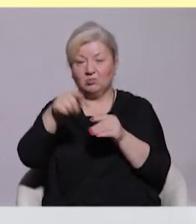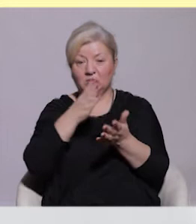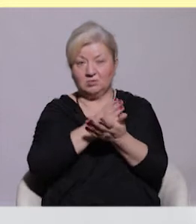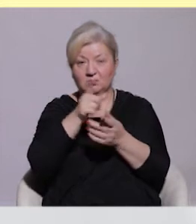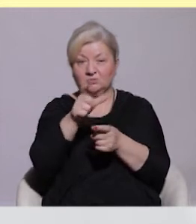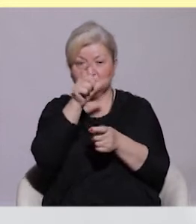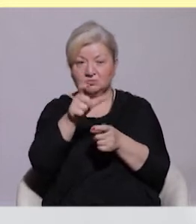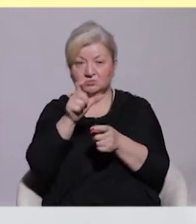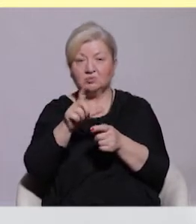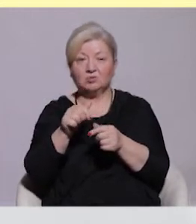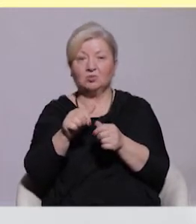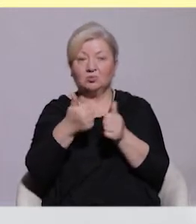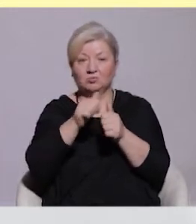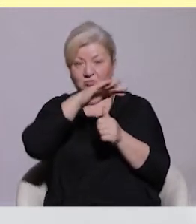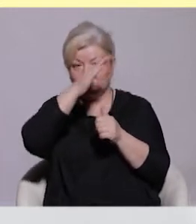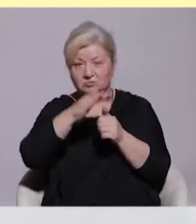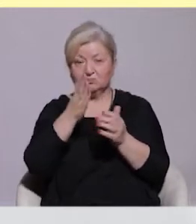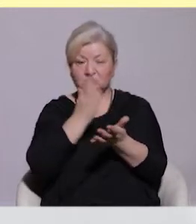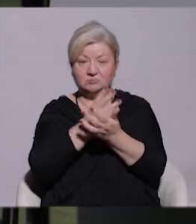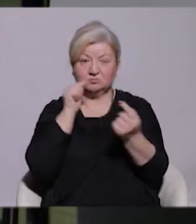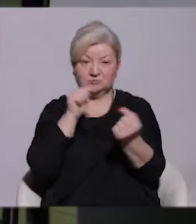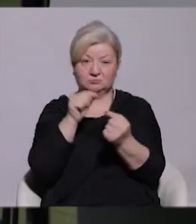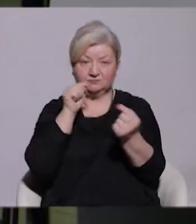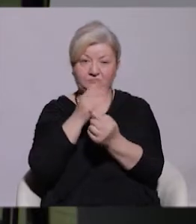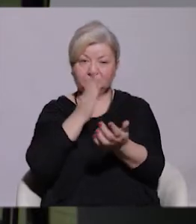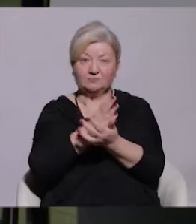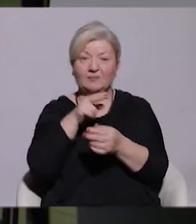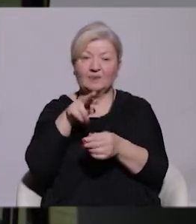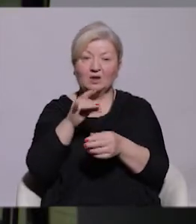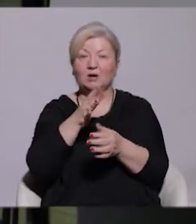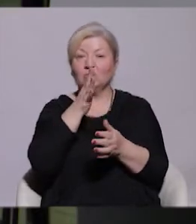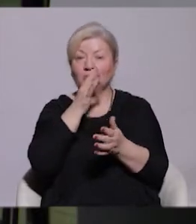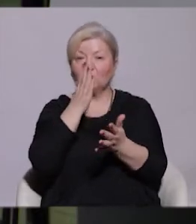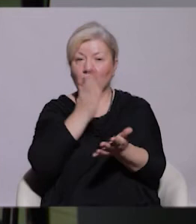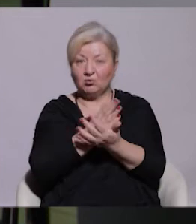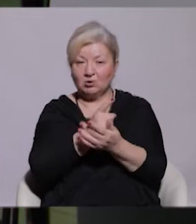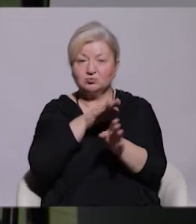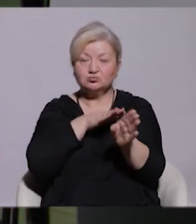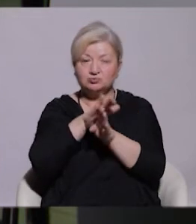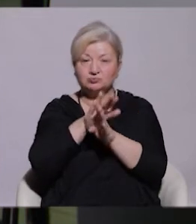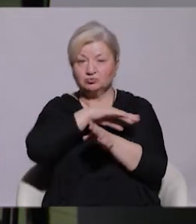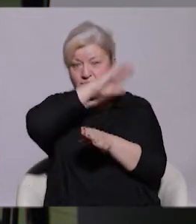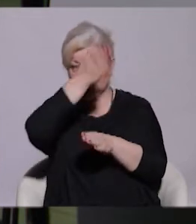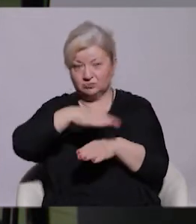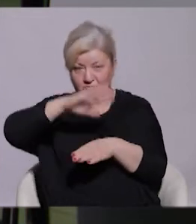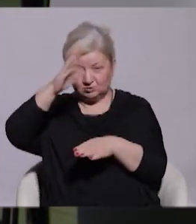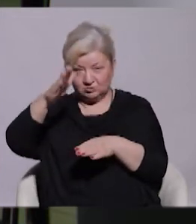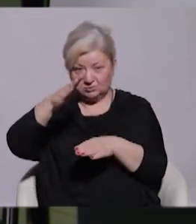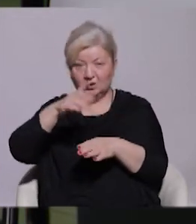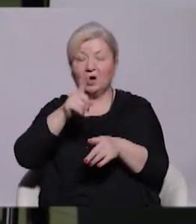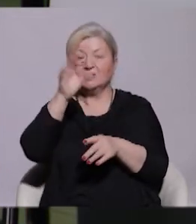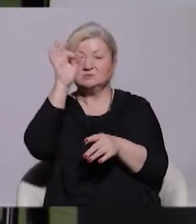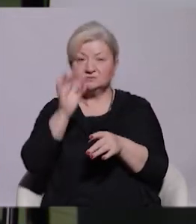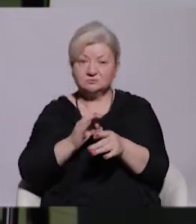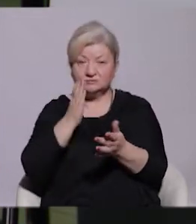ახაც როგორც რხევებისთვის ურთიერთსაპირისპიროა, ხო? ანუ პერიოდი არის დრო ერთი სრული რხევის, ხოლო